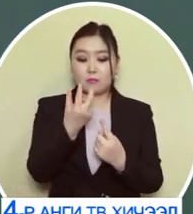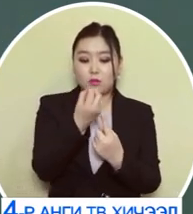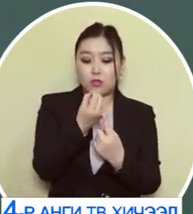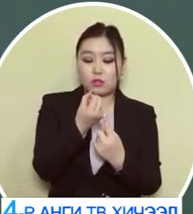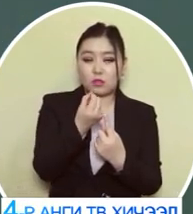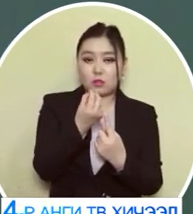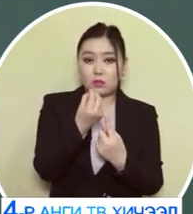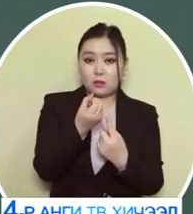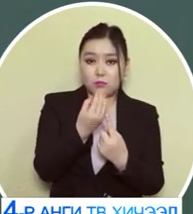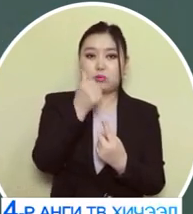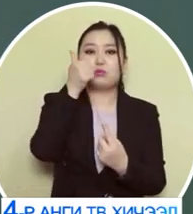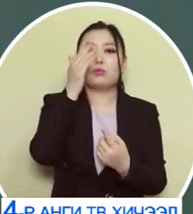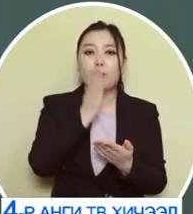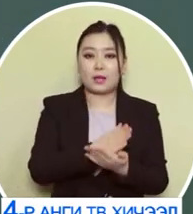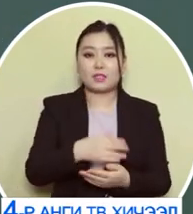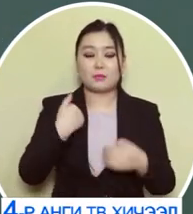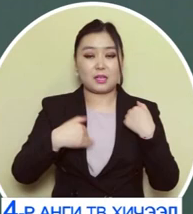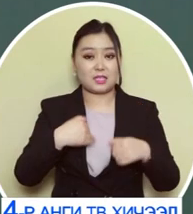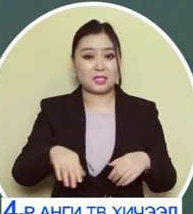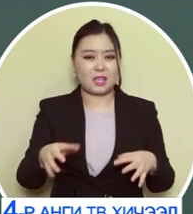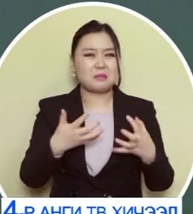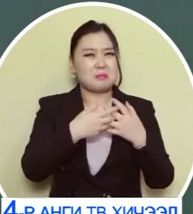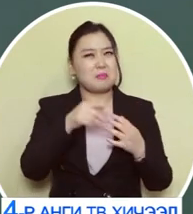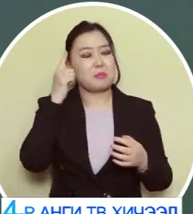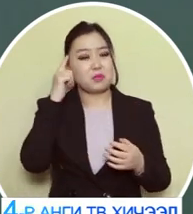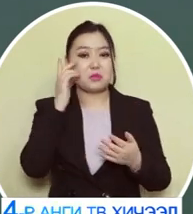жануы мүмкін деп ойлаймын.